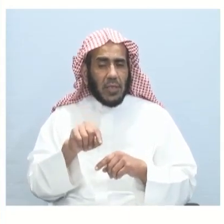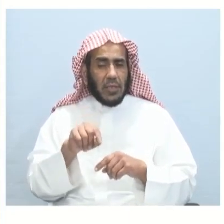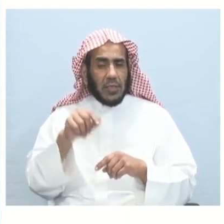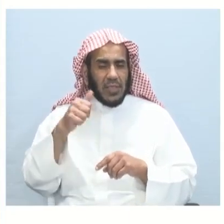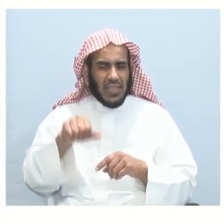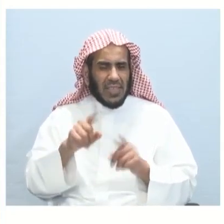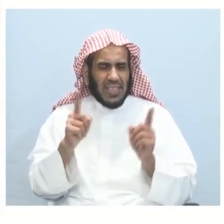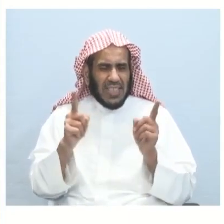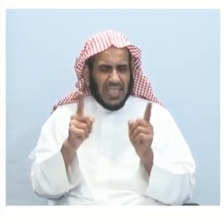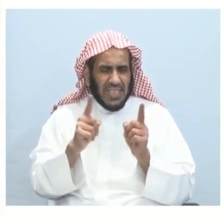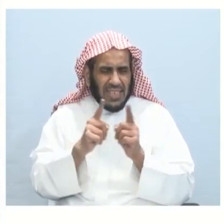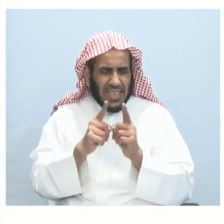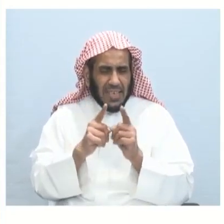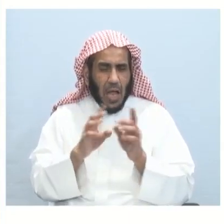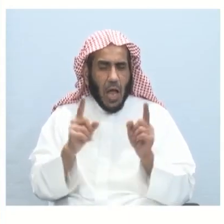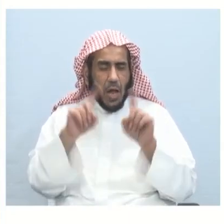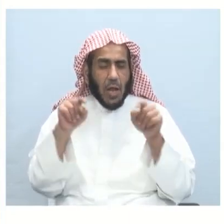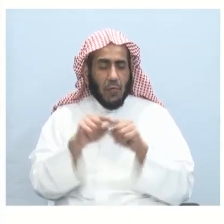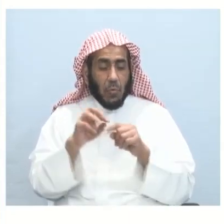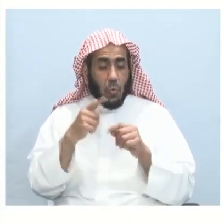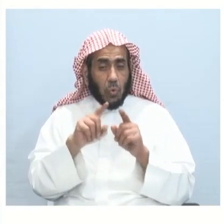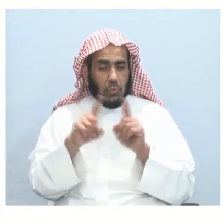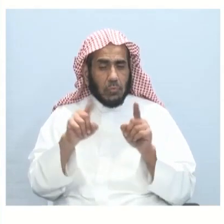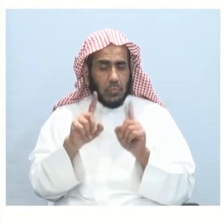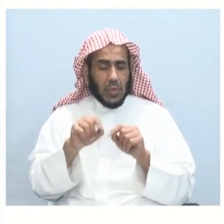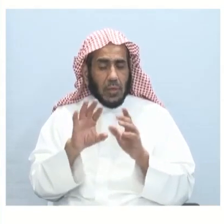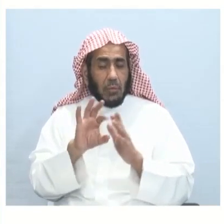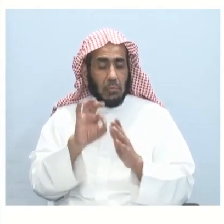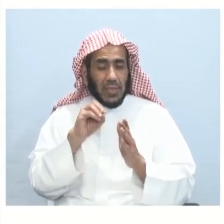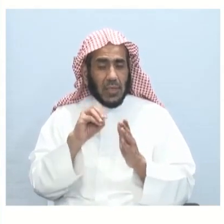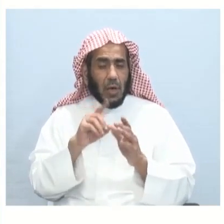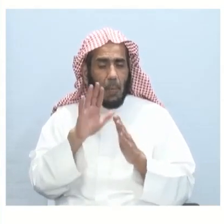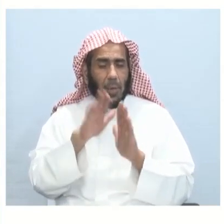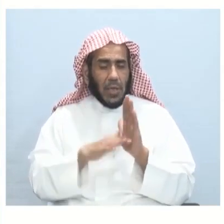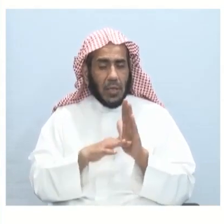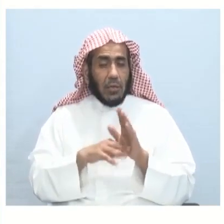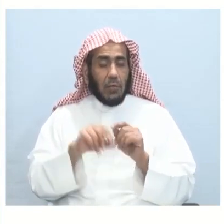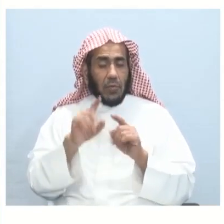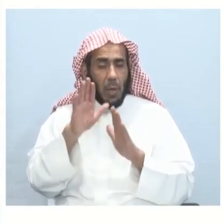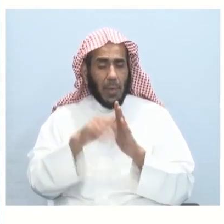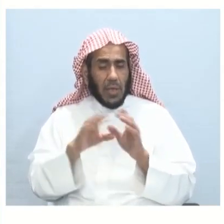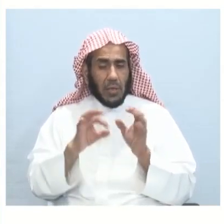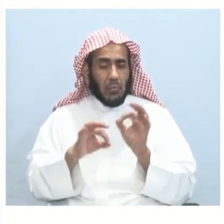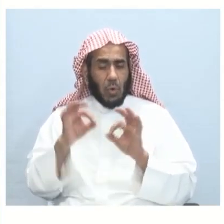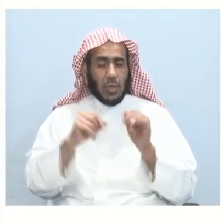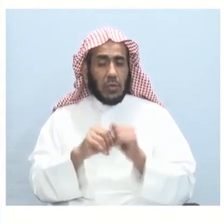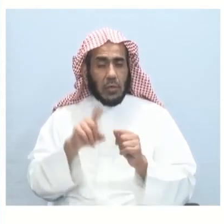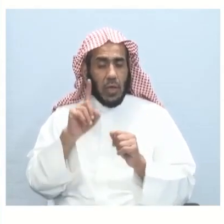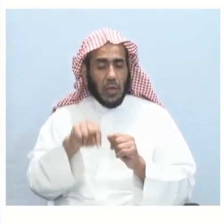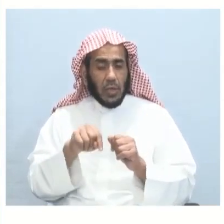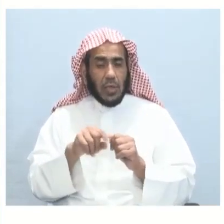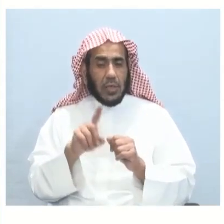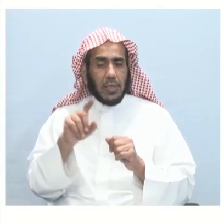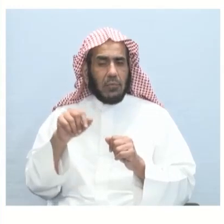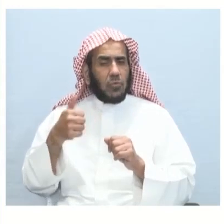تصغير النافذه اذا بعد ظهور نافذه تحديد مصدر البيانات في نطاق بيانات المخطط نضغط على